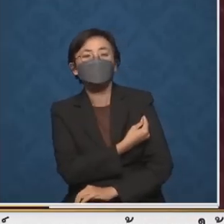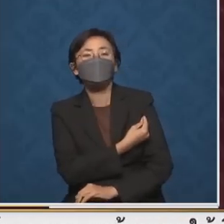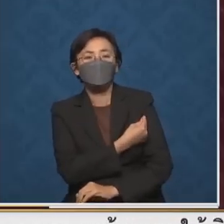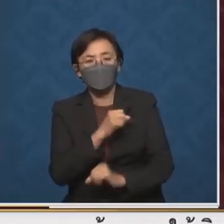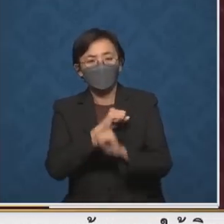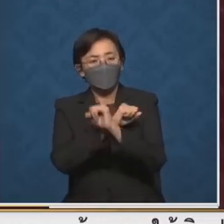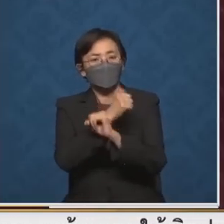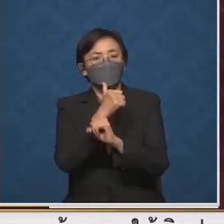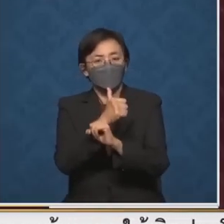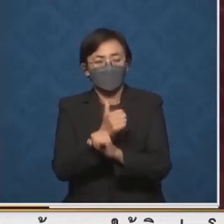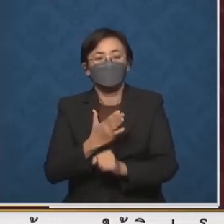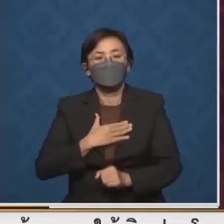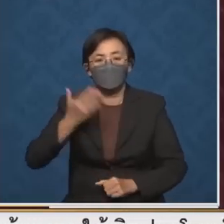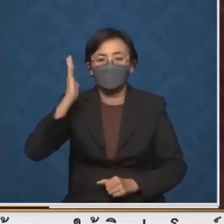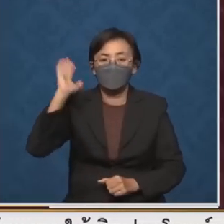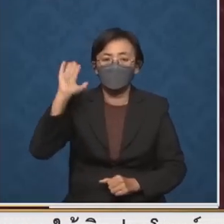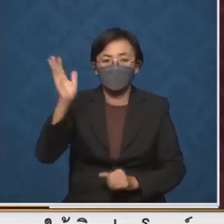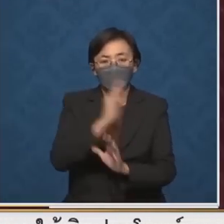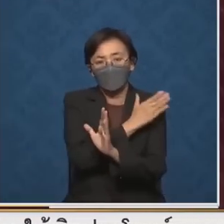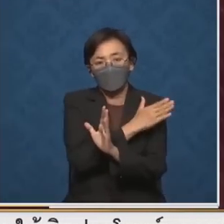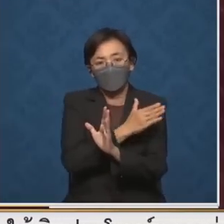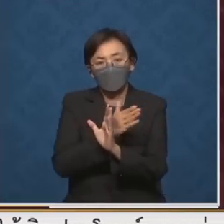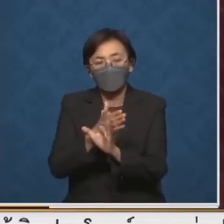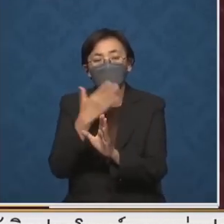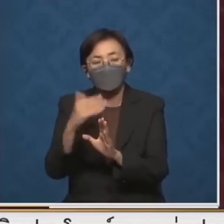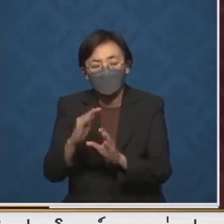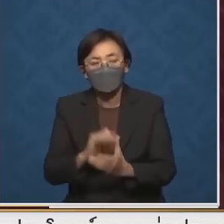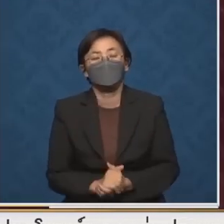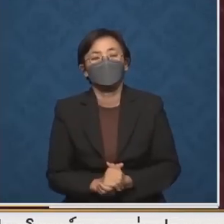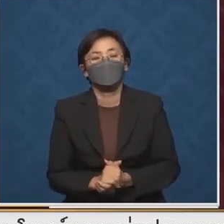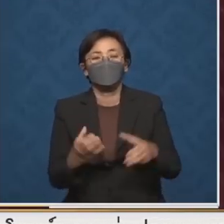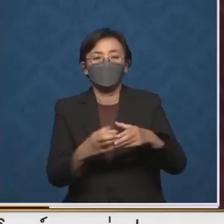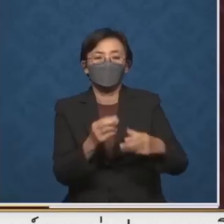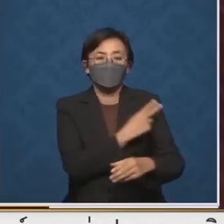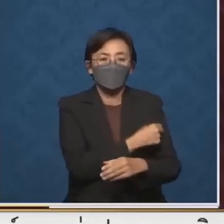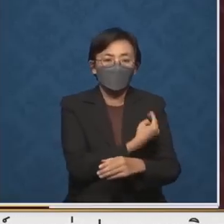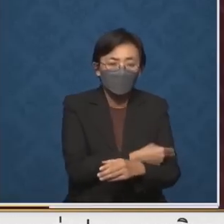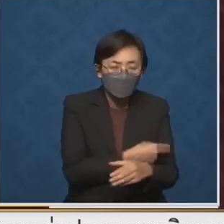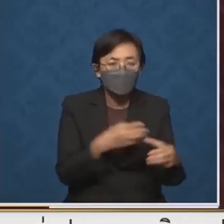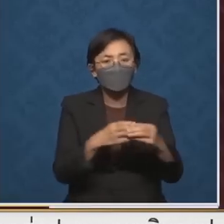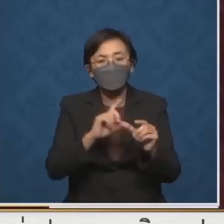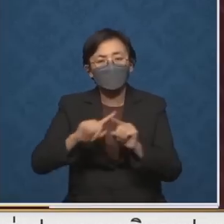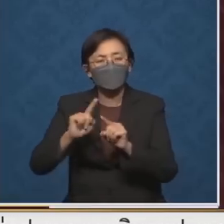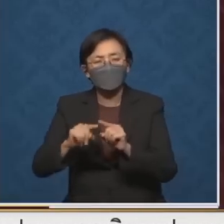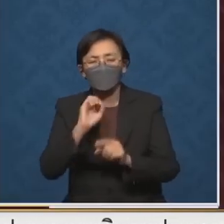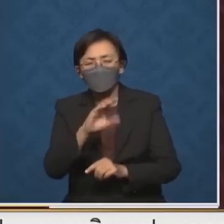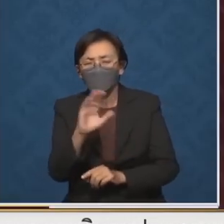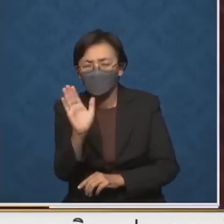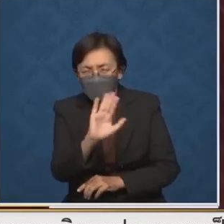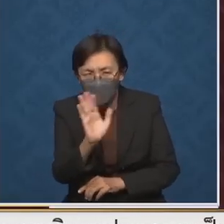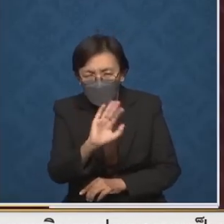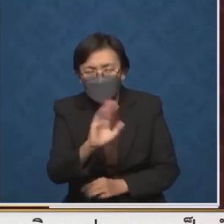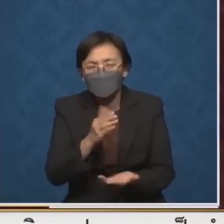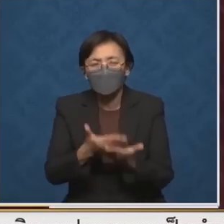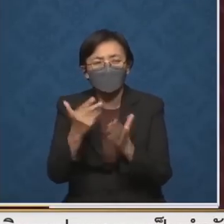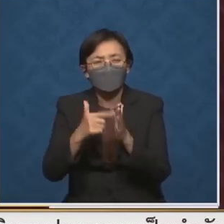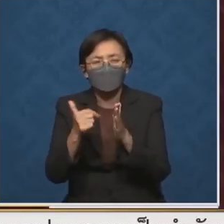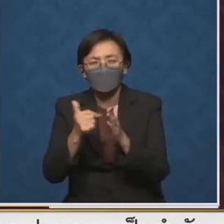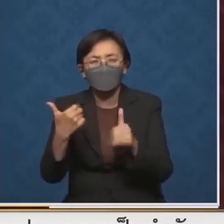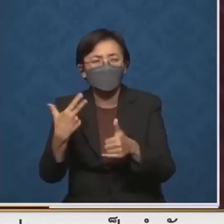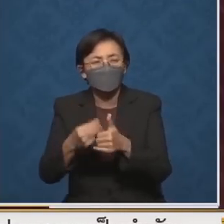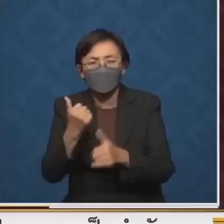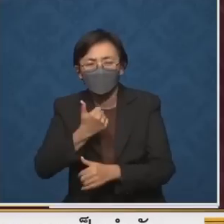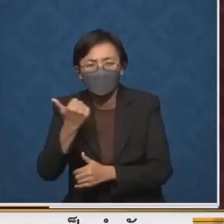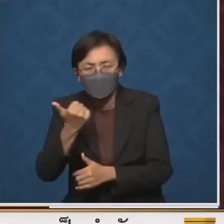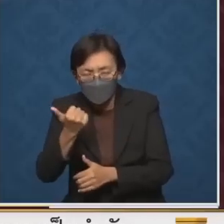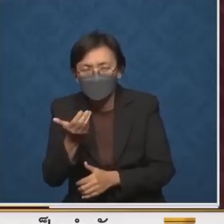ี่ผมแล้วพี่ไปมาทั้งหมดทั้งหมดคือกระแสต่ต้าน กระแบอกวา อย่าเลยให้ทางเลอกอคนไยเธอ ถาไมดแผนต่อไป